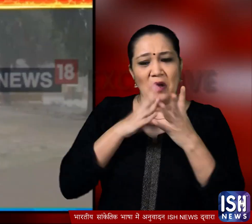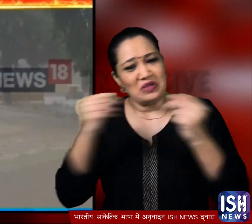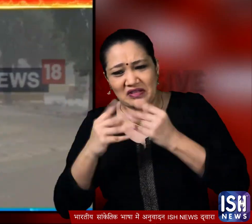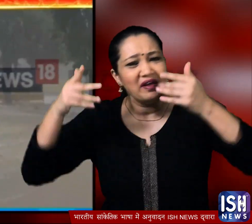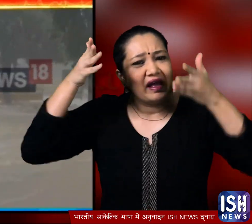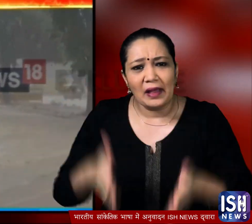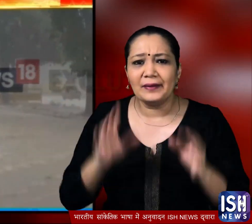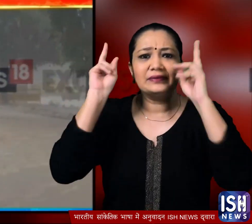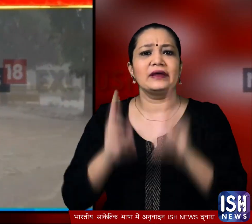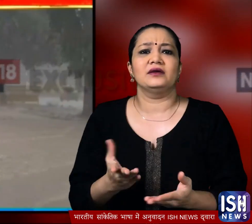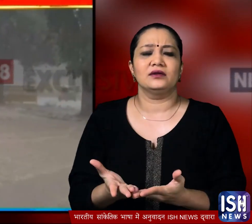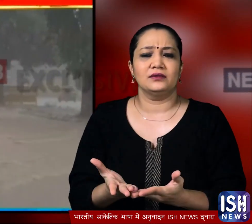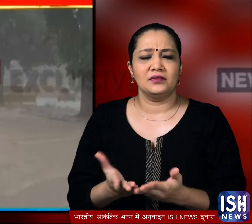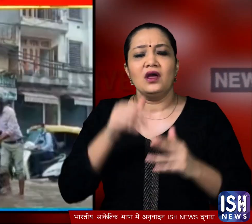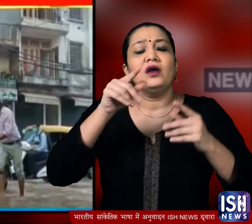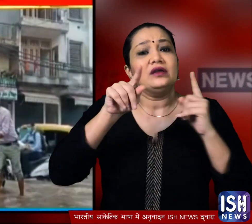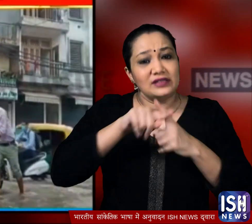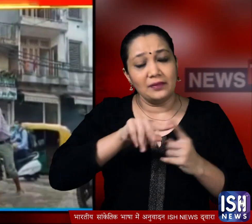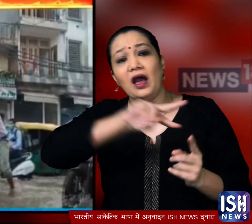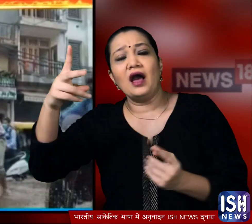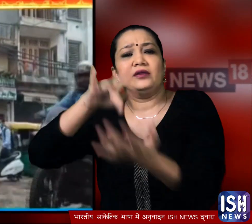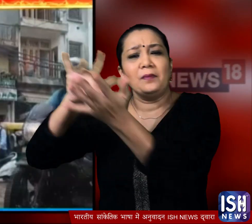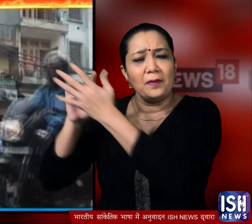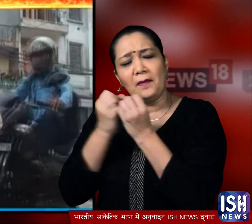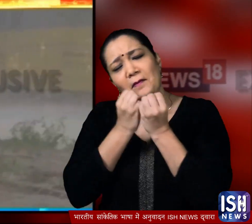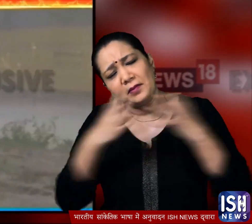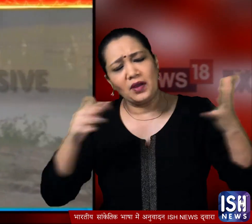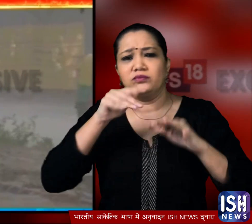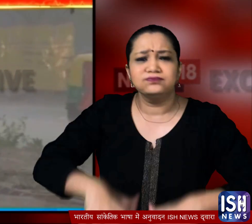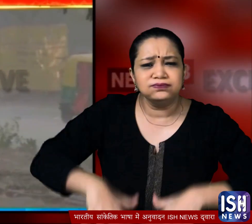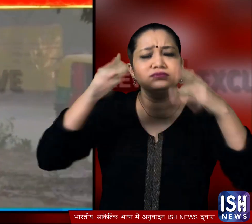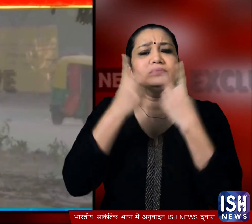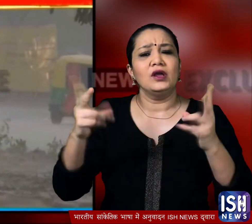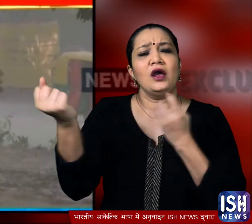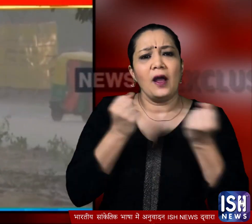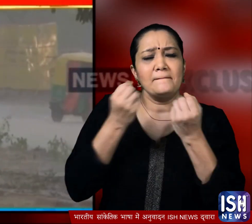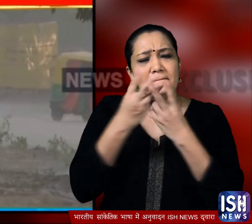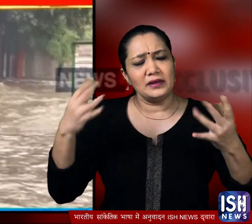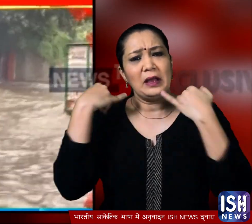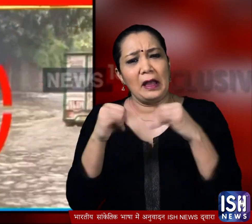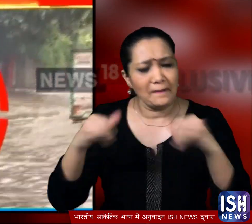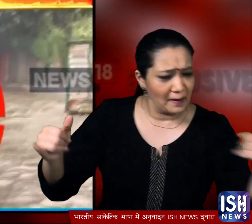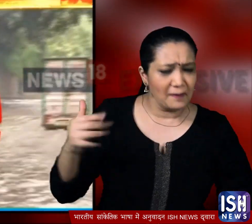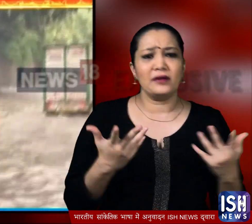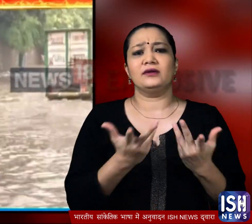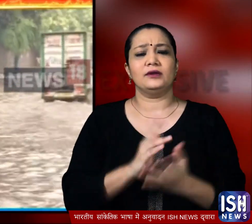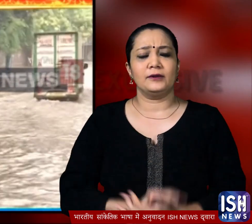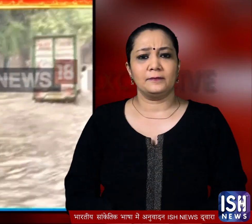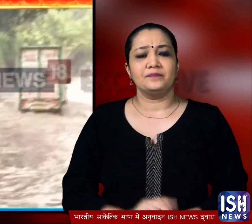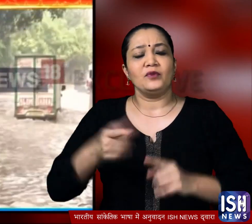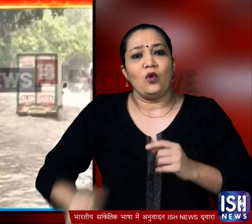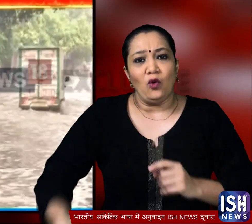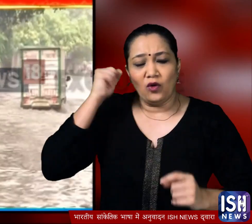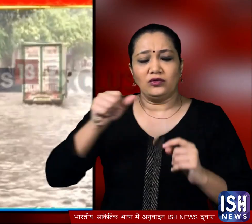गई। बारिश और जल भराव की ऐसी ही डराने वाली तस्वीरें दूसरी जगहों से भी सामने आई। कई लोगों की गाड़ियां सड़क में ही बंद हो गई। सामने आई तस्वीर में एक